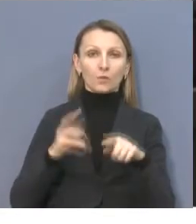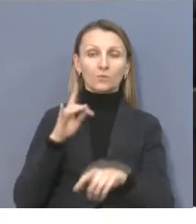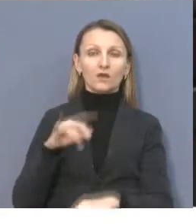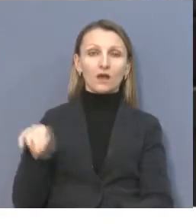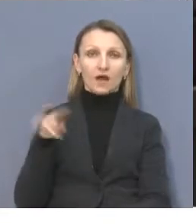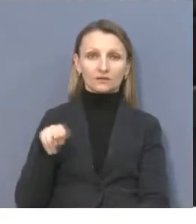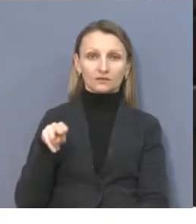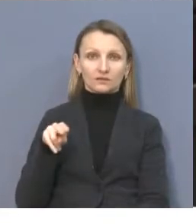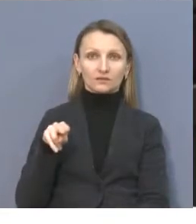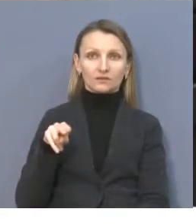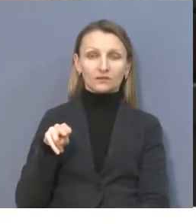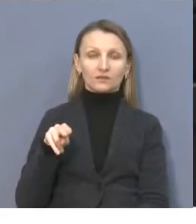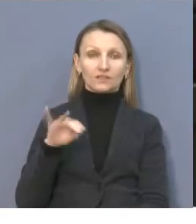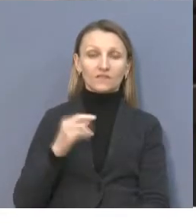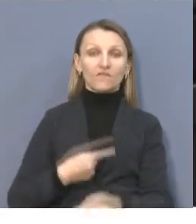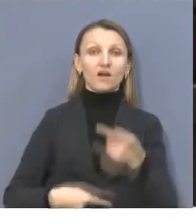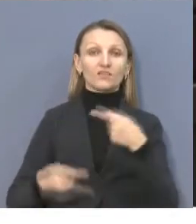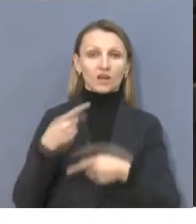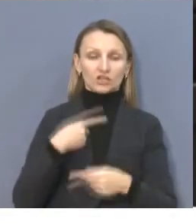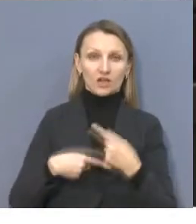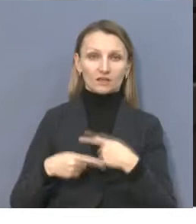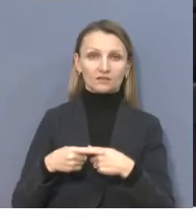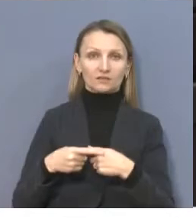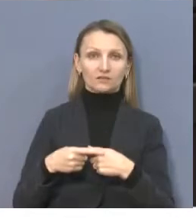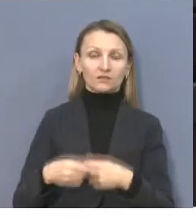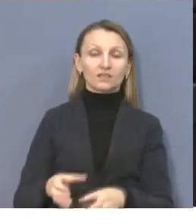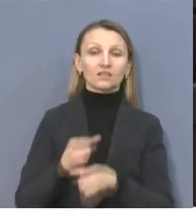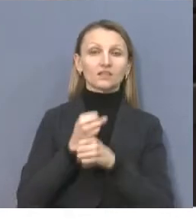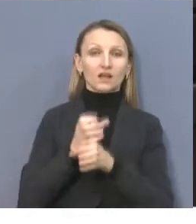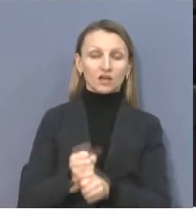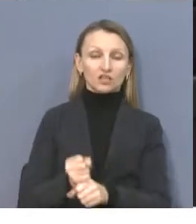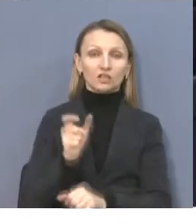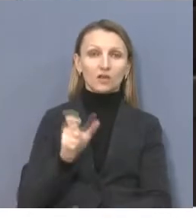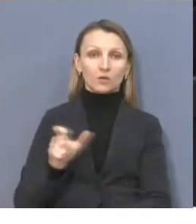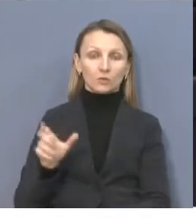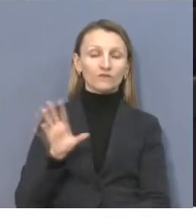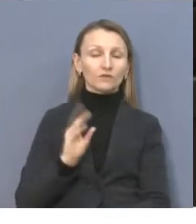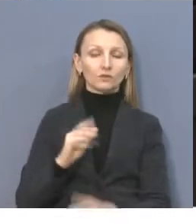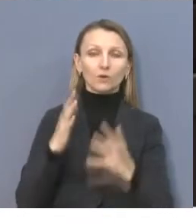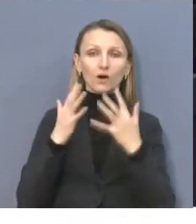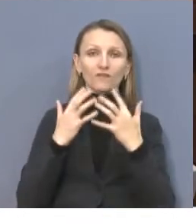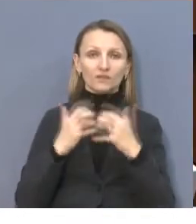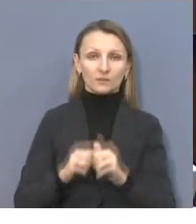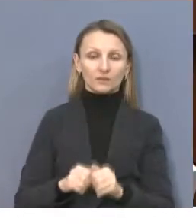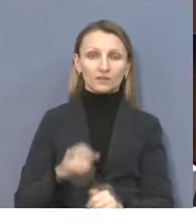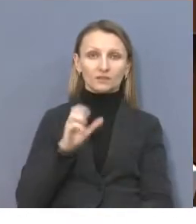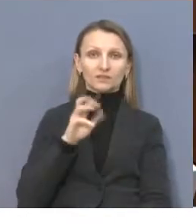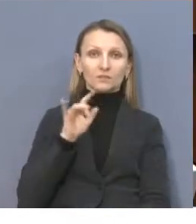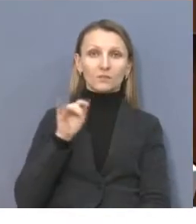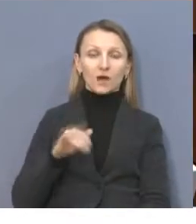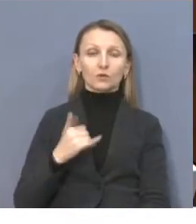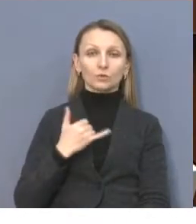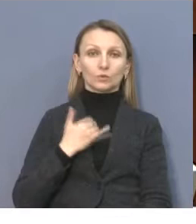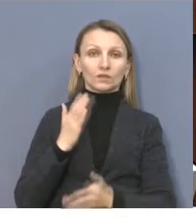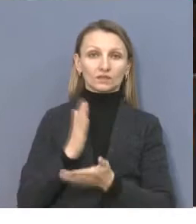условно за возвращается правильно сокращение людей все остальное автоматизация articles маркетинг но у